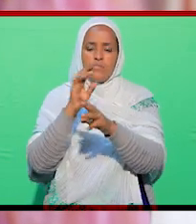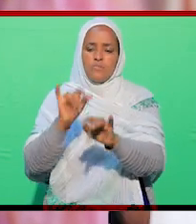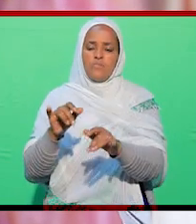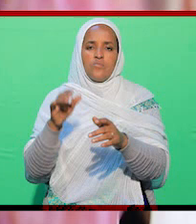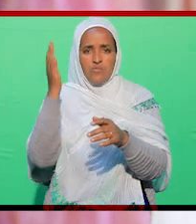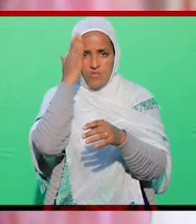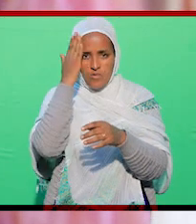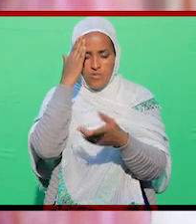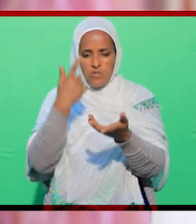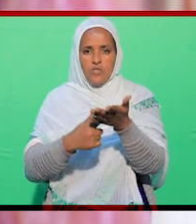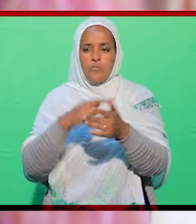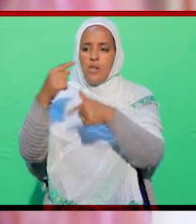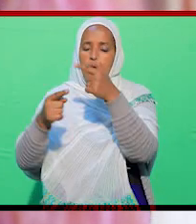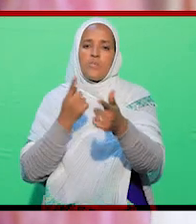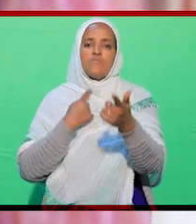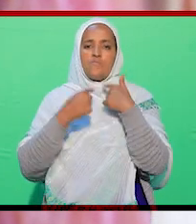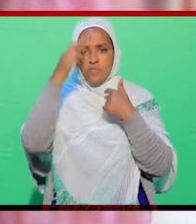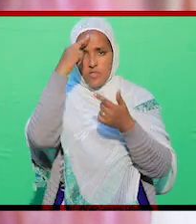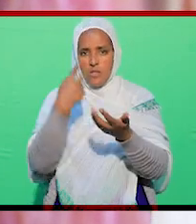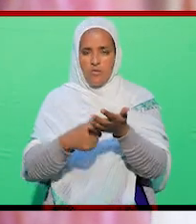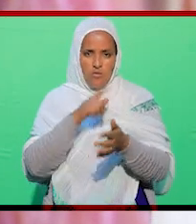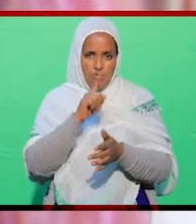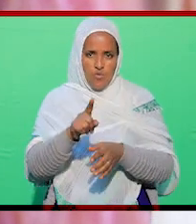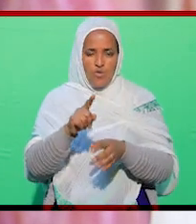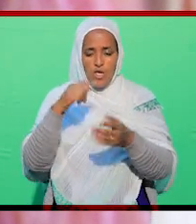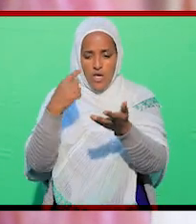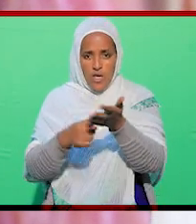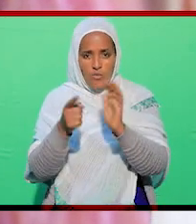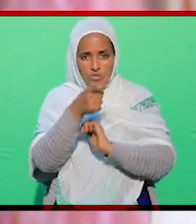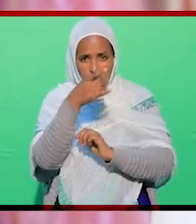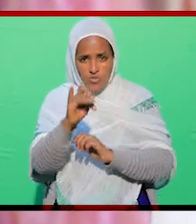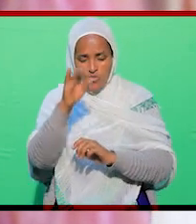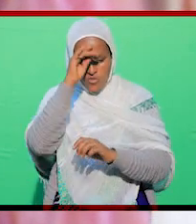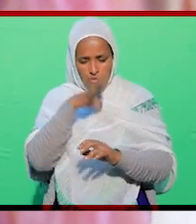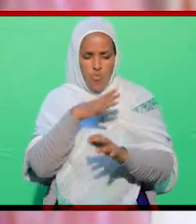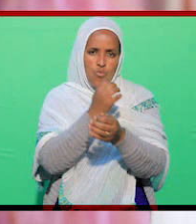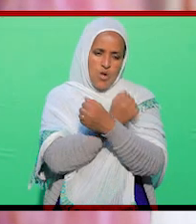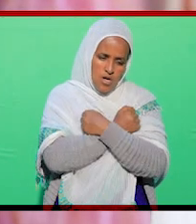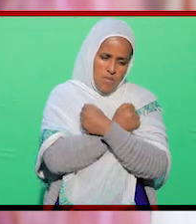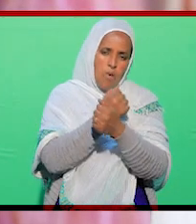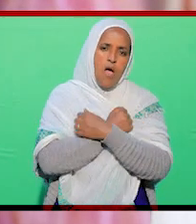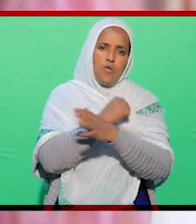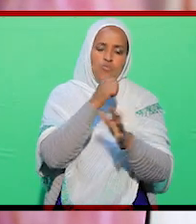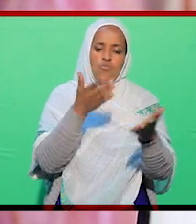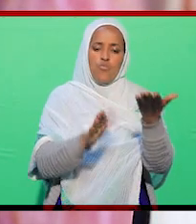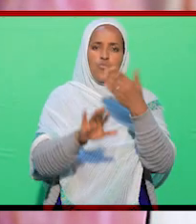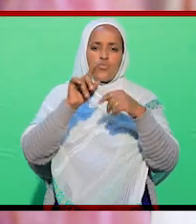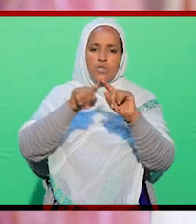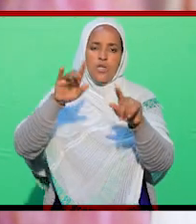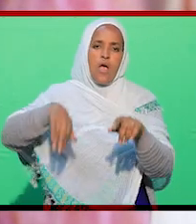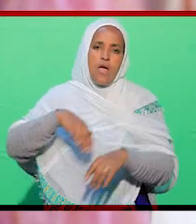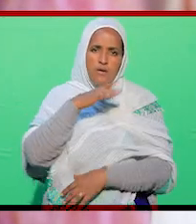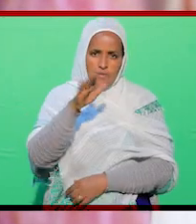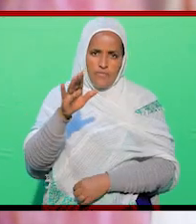ግን የወዲያኛውን ዓለም ያውቁታል፣ ለዚህ ዓለሙ ነው። ለዚህም ነው ለመሄድ የሚናፍቁት ማለት ነው። ያም ሆነ ይህ ሰው ወደደም